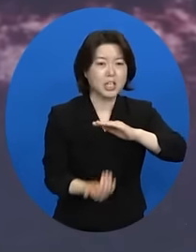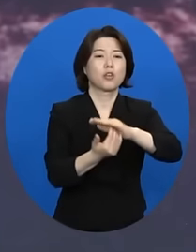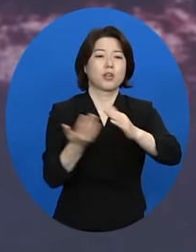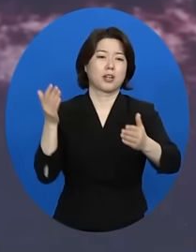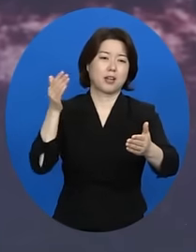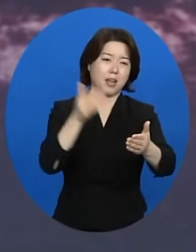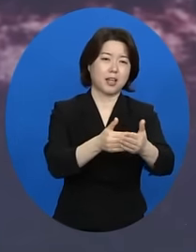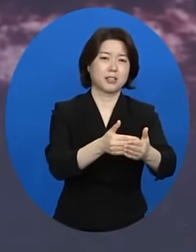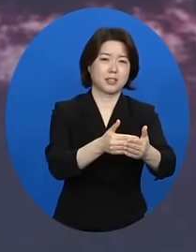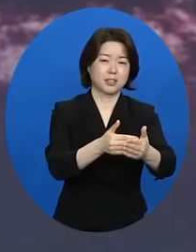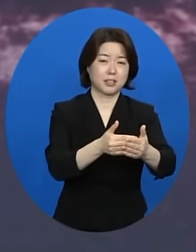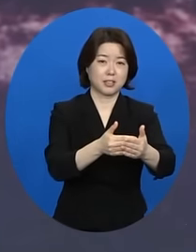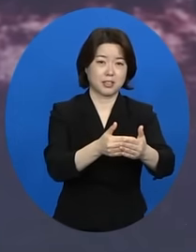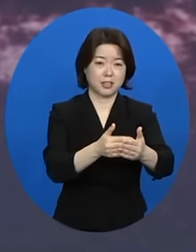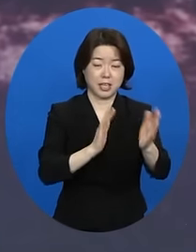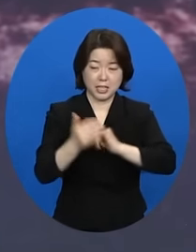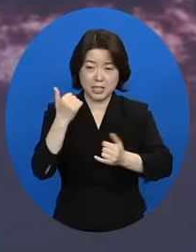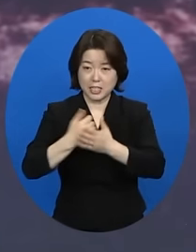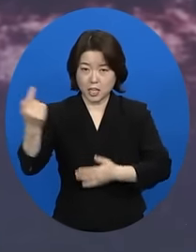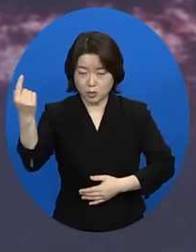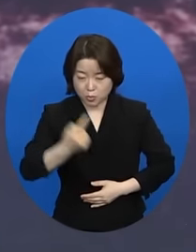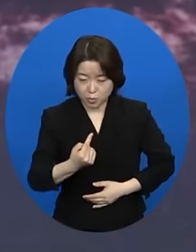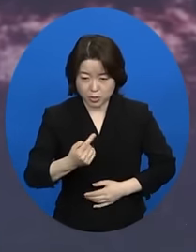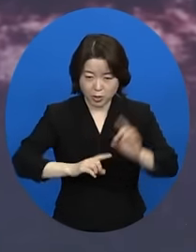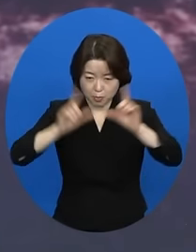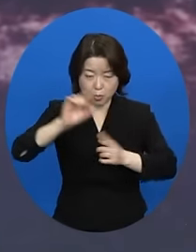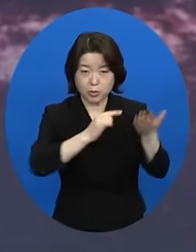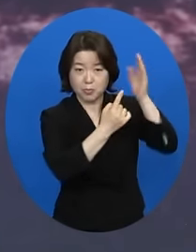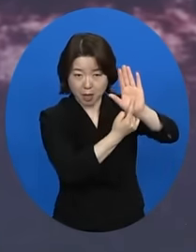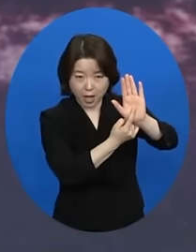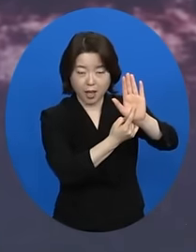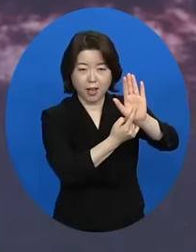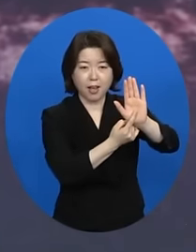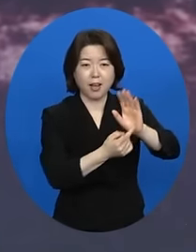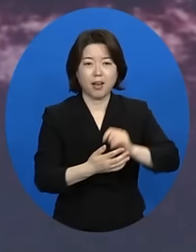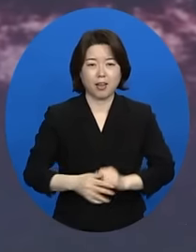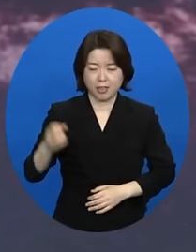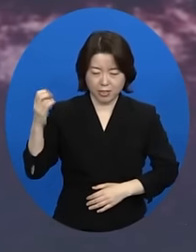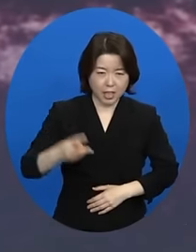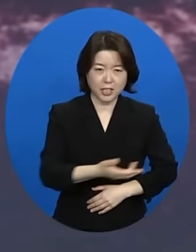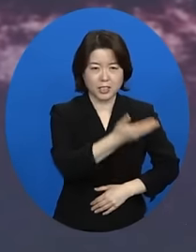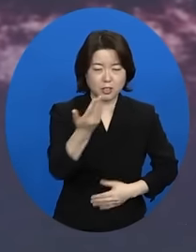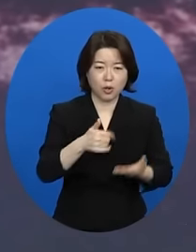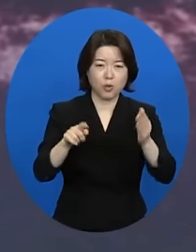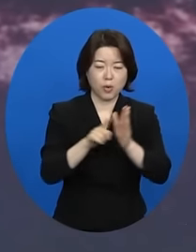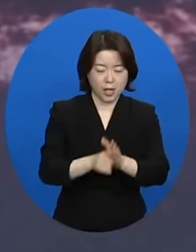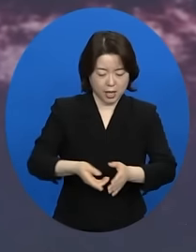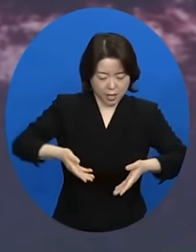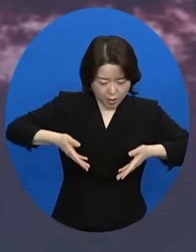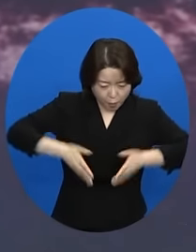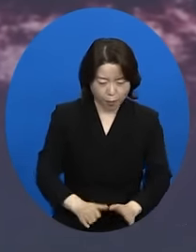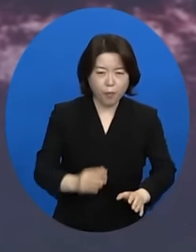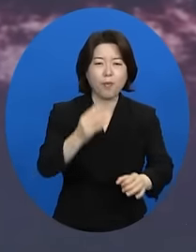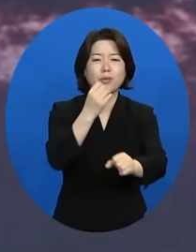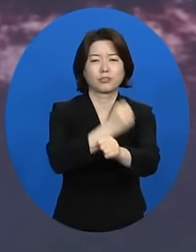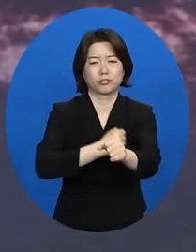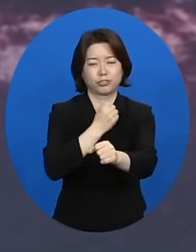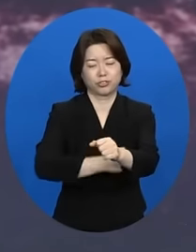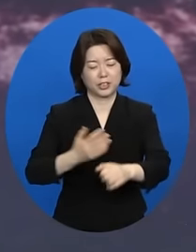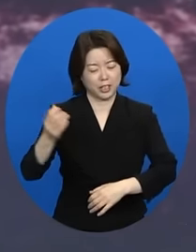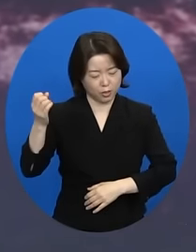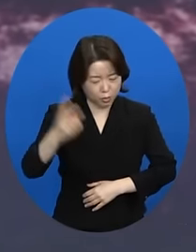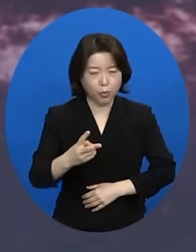이루기까지, 예수님 모습이 우리 안에 나타날 때까지 다시 너희를 위하여 해산하는 수고를 내가